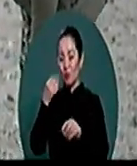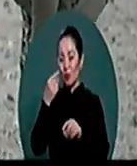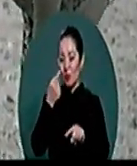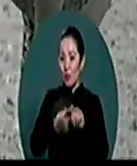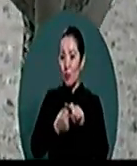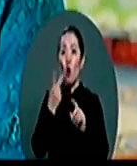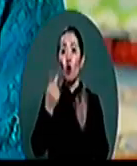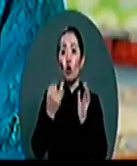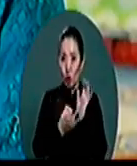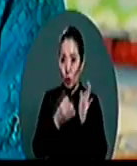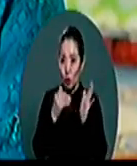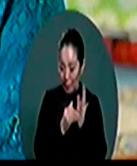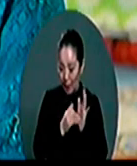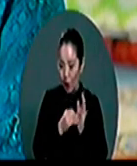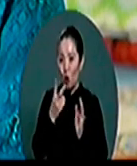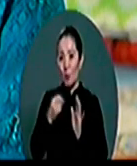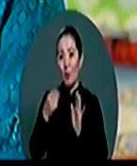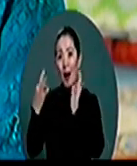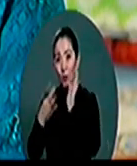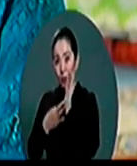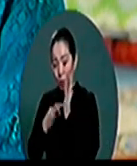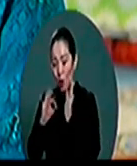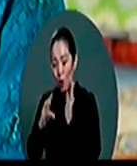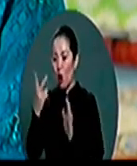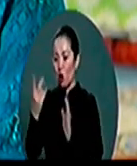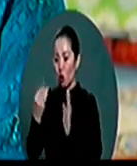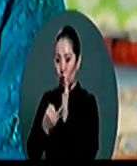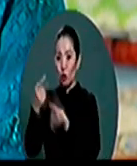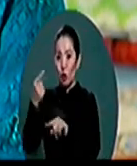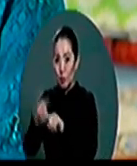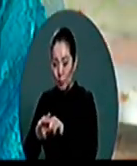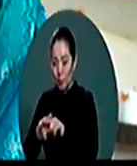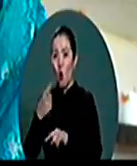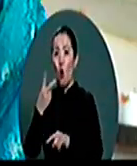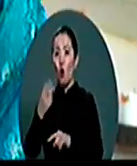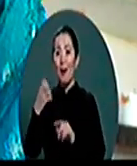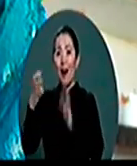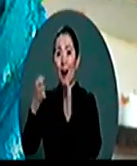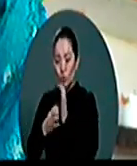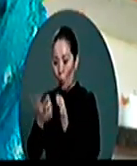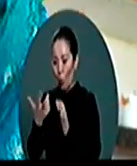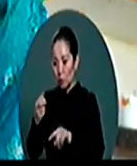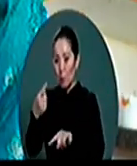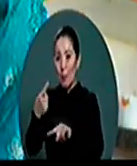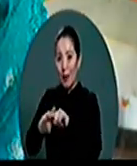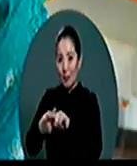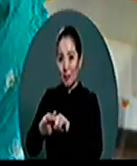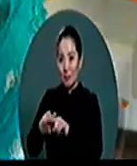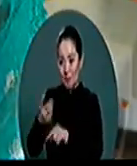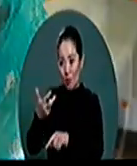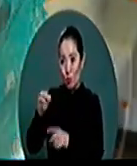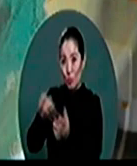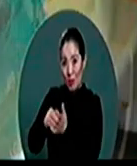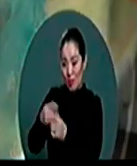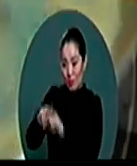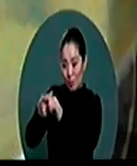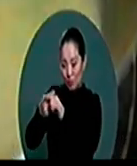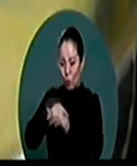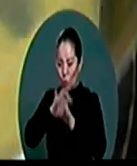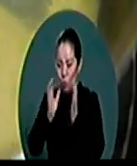тэтгэвэр 27 мянган төгрөгөөр, 2018 онд 27 мянган төгрөгөөр, 2019 онд 30 мянган төгрөгөөр тэтгэвэр